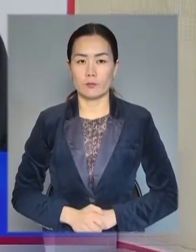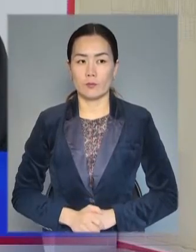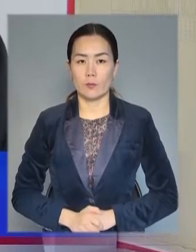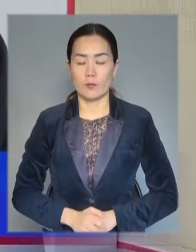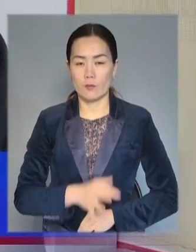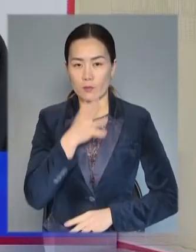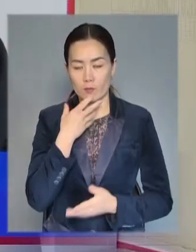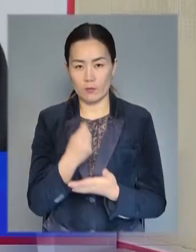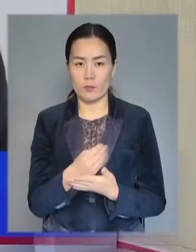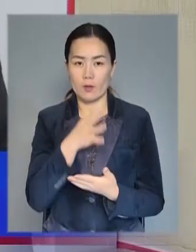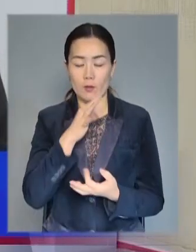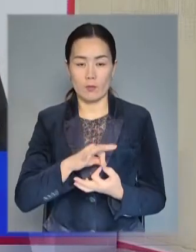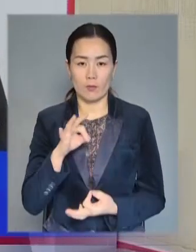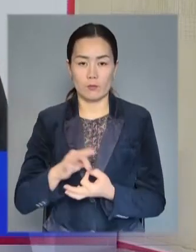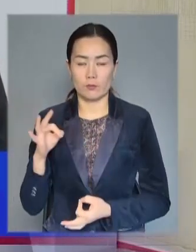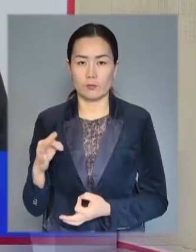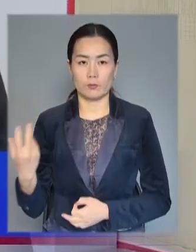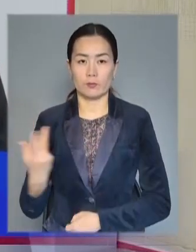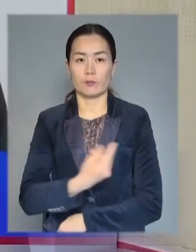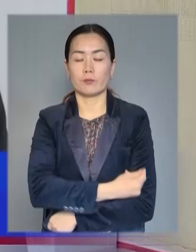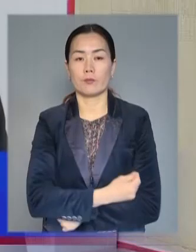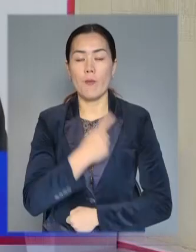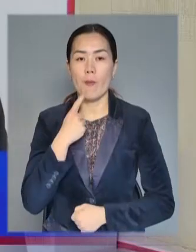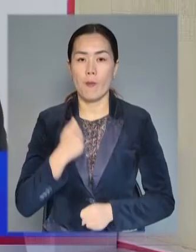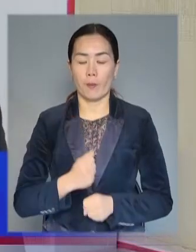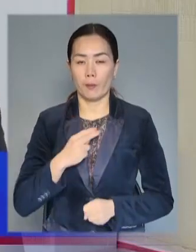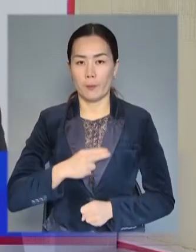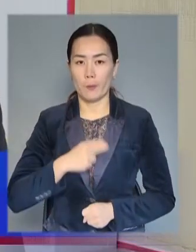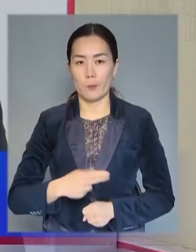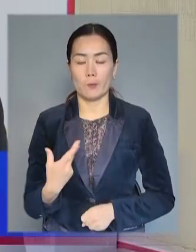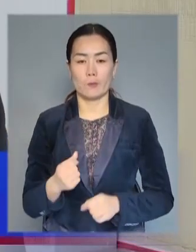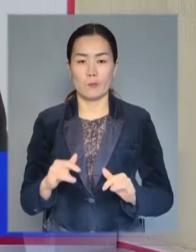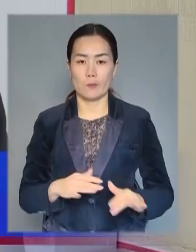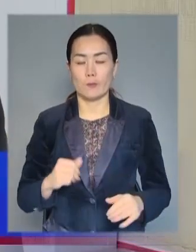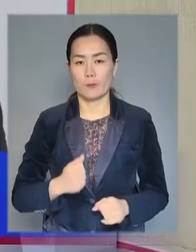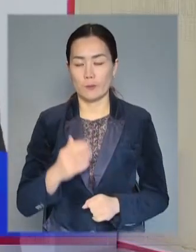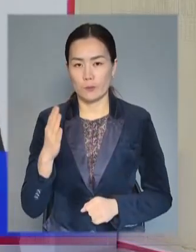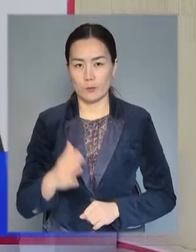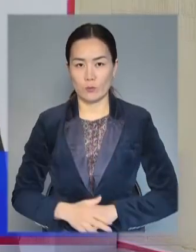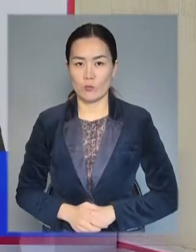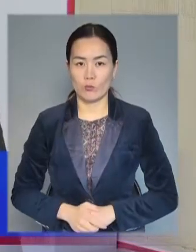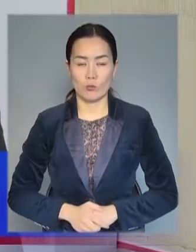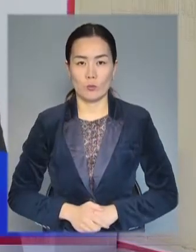сезонный өзінің жаңағы серологиялық қан алу егіс жұмыстары жүріп жатыр.